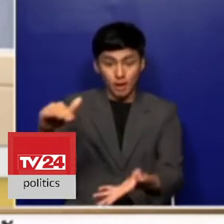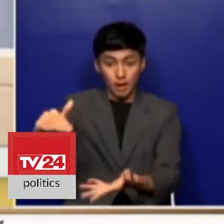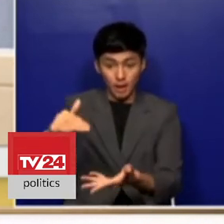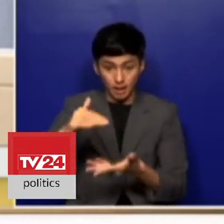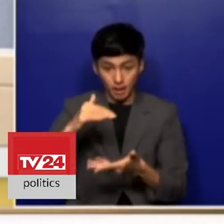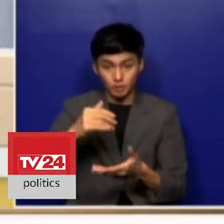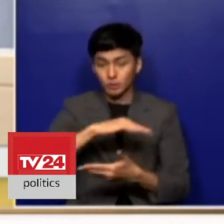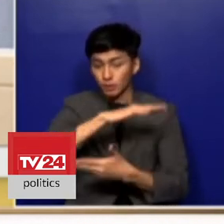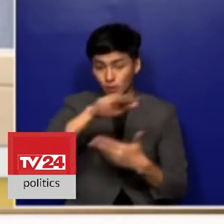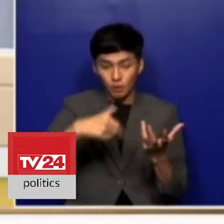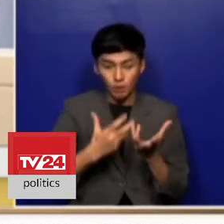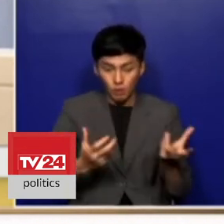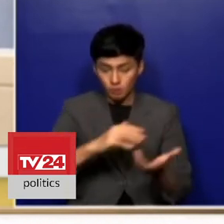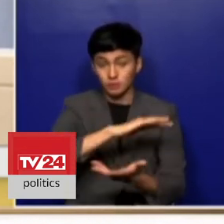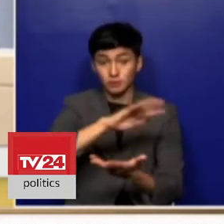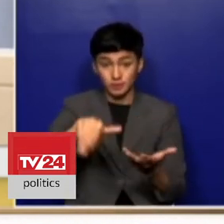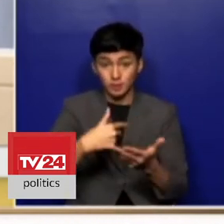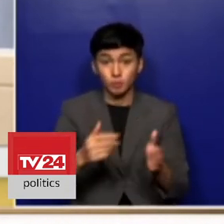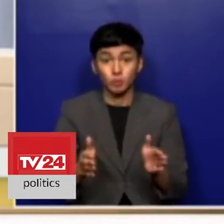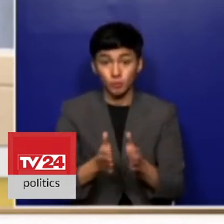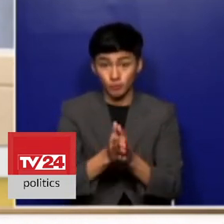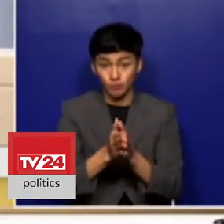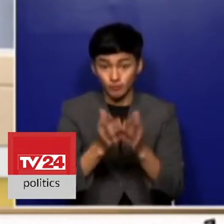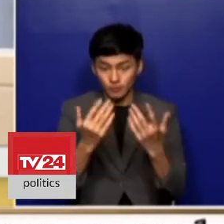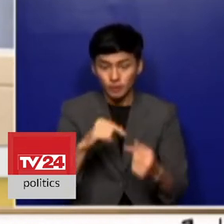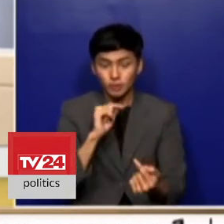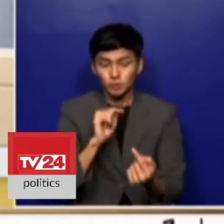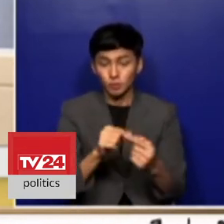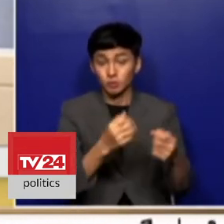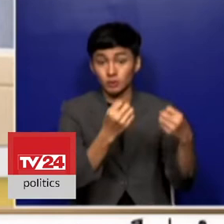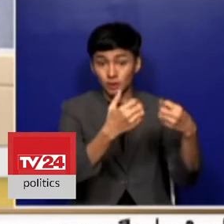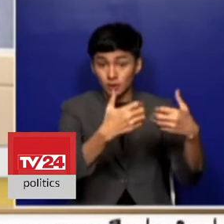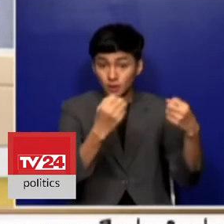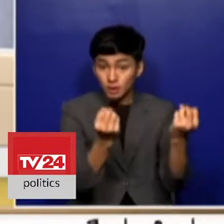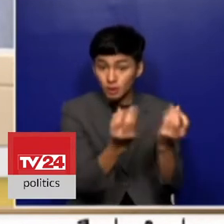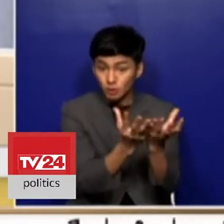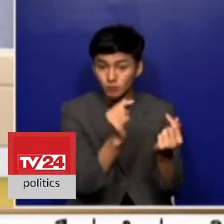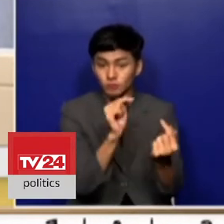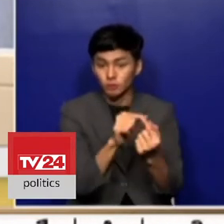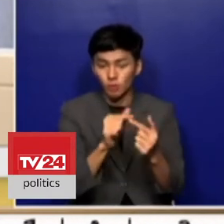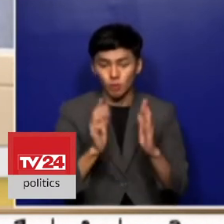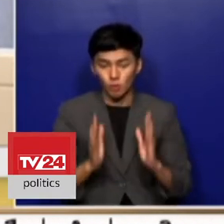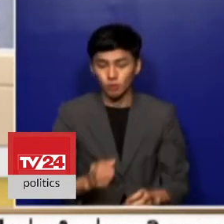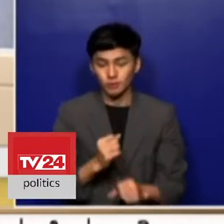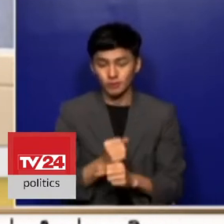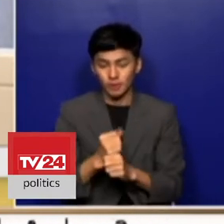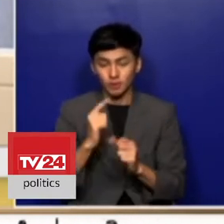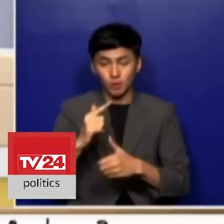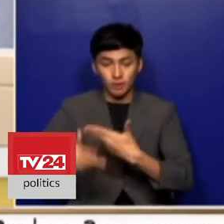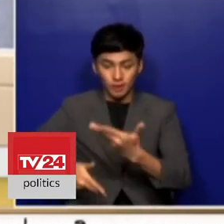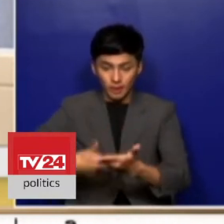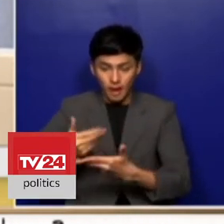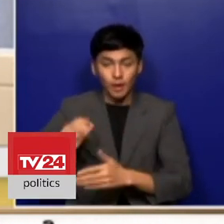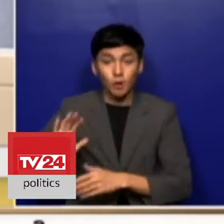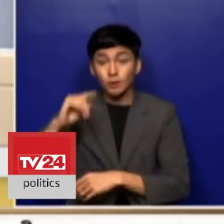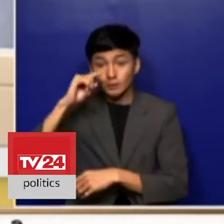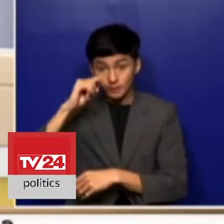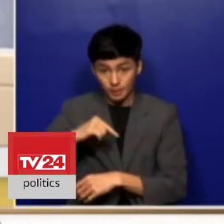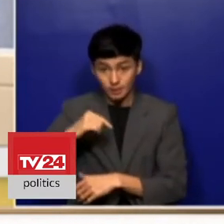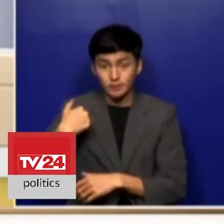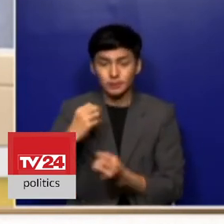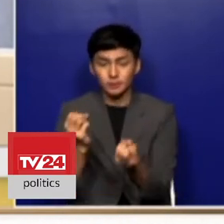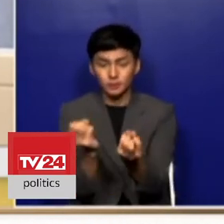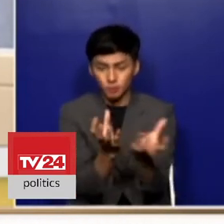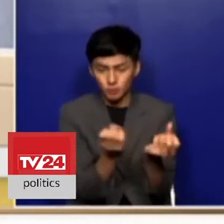วัตถุดิบทั้งหมดอาจจะไปกระทบกับผู้ผลิตต้นน้ำกลางน้ำที่เป็นผู้ประกอบการไทยรายอื่นซึ่ง